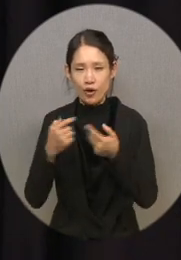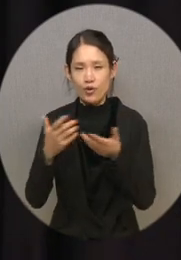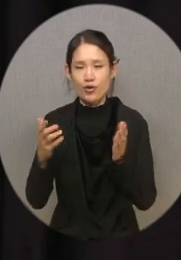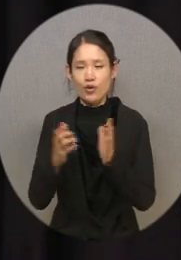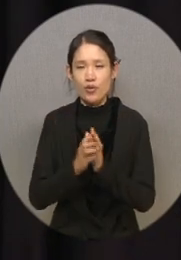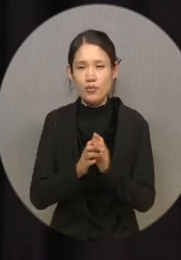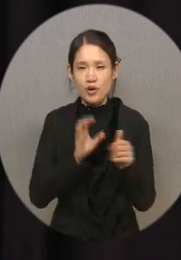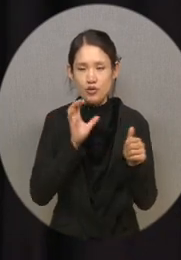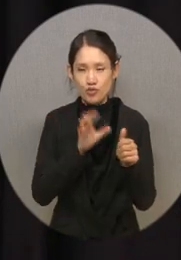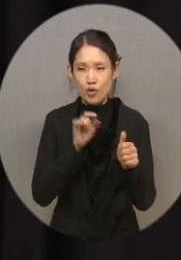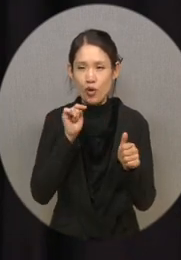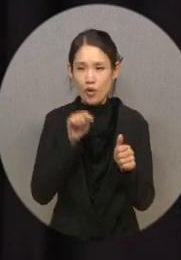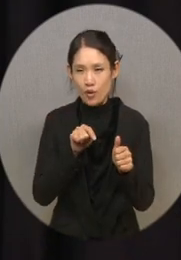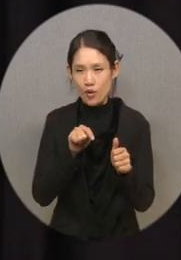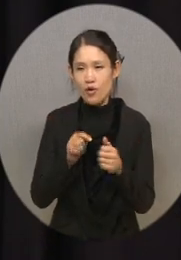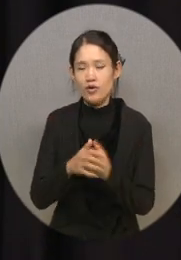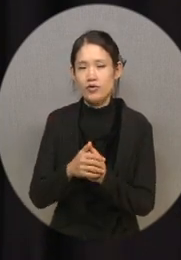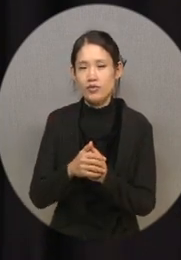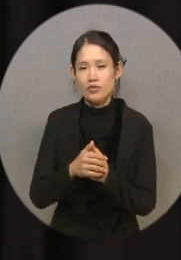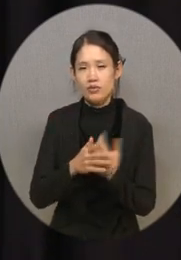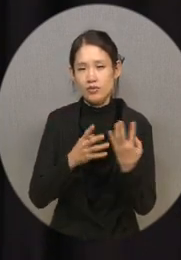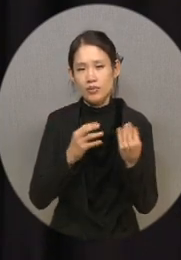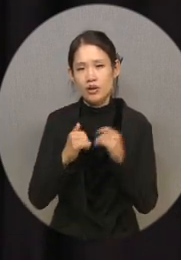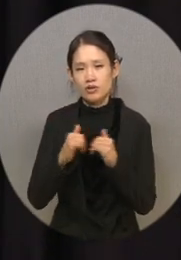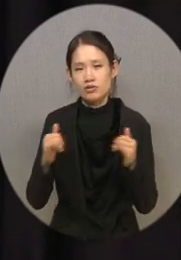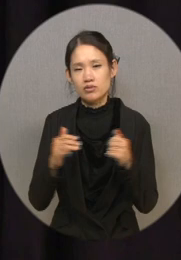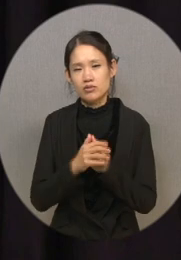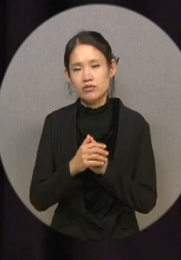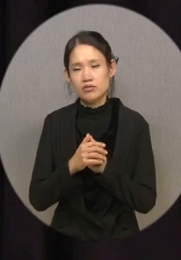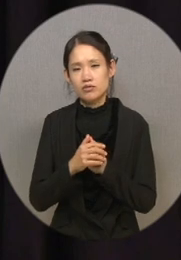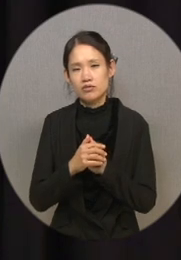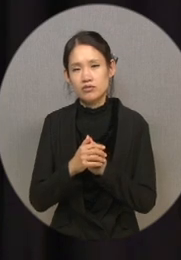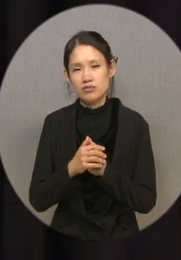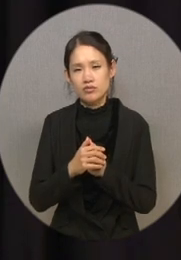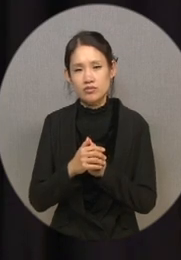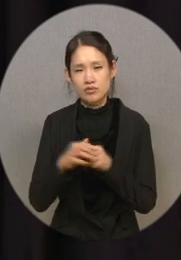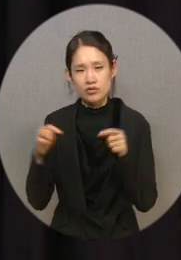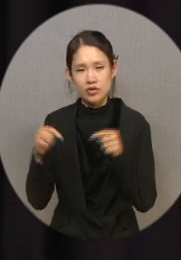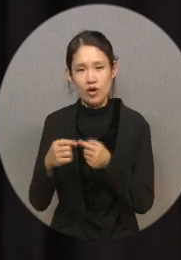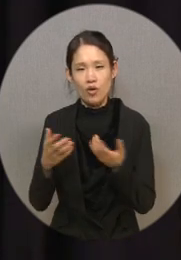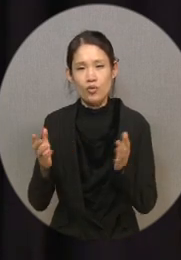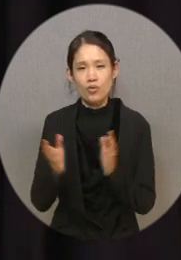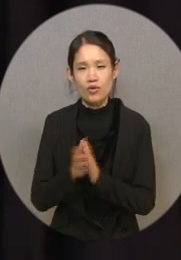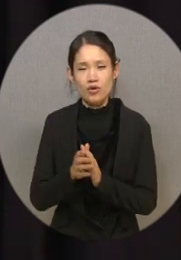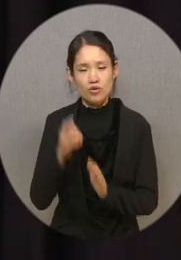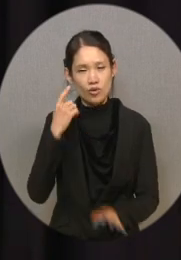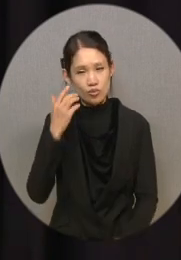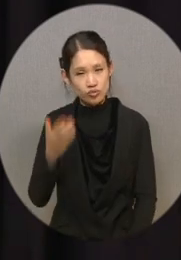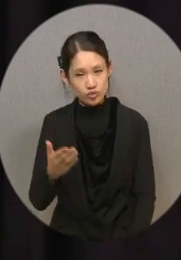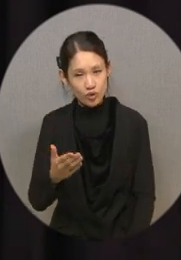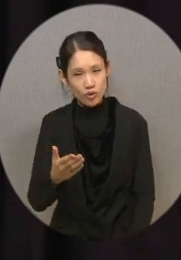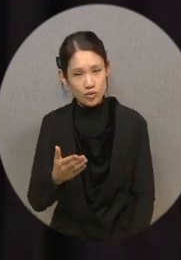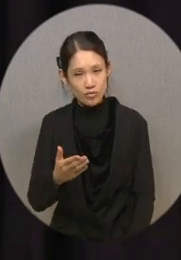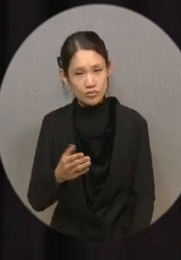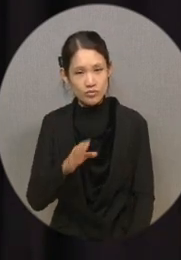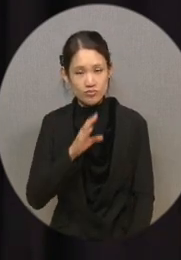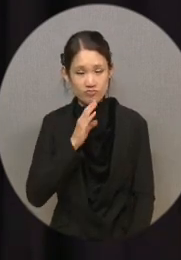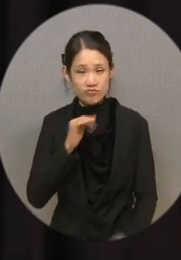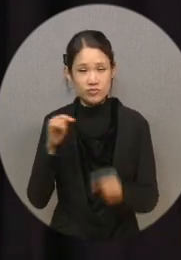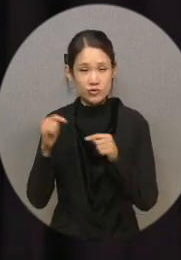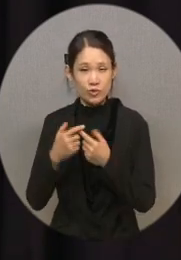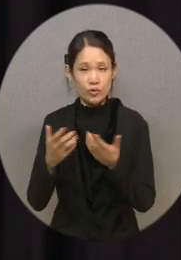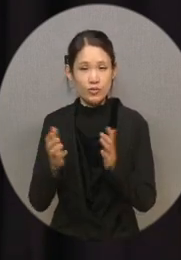복지협의회를 돌아 됐어요. 그러면은 많은 사람들이 그 협의회에 대해서 이제 물어볼 거 아니겠어요? 그러면은